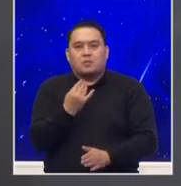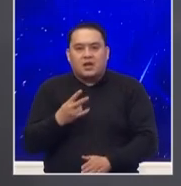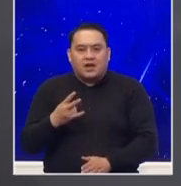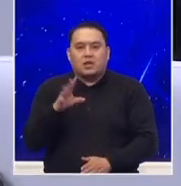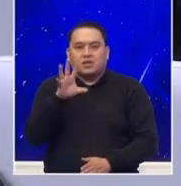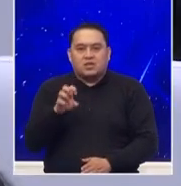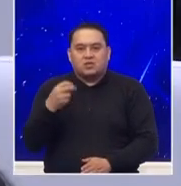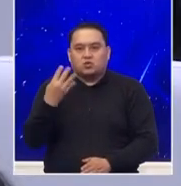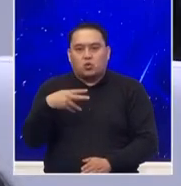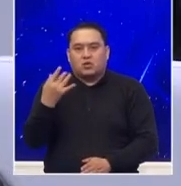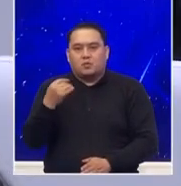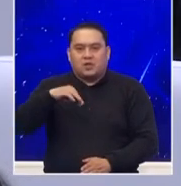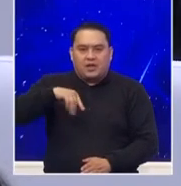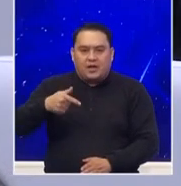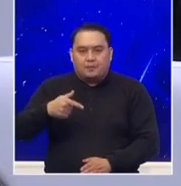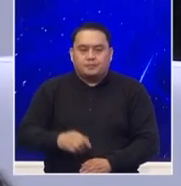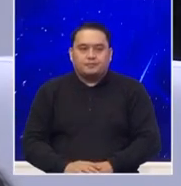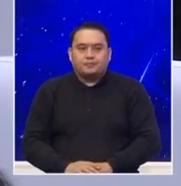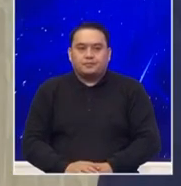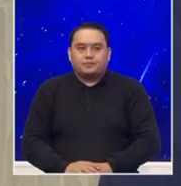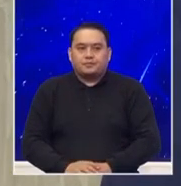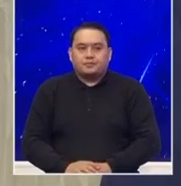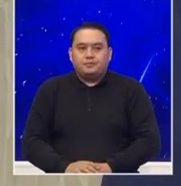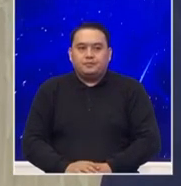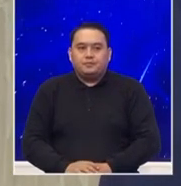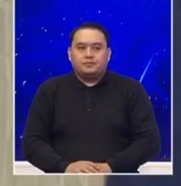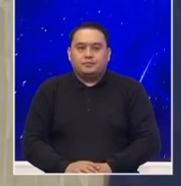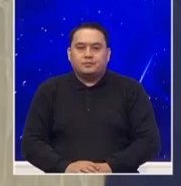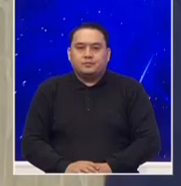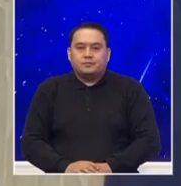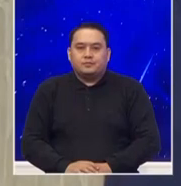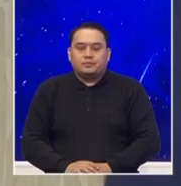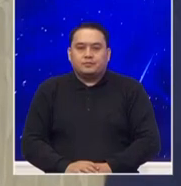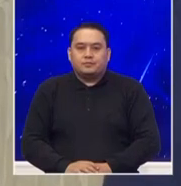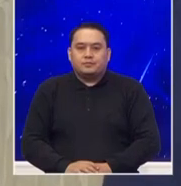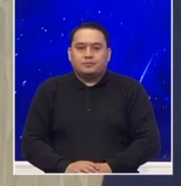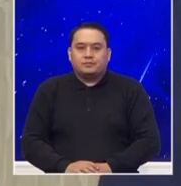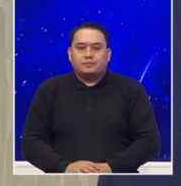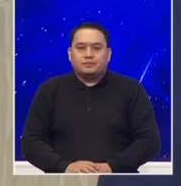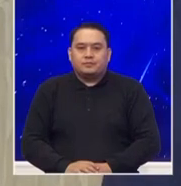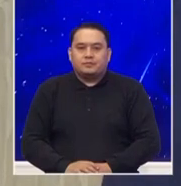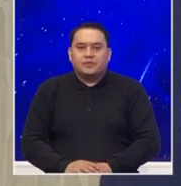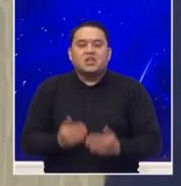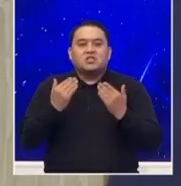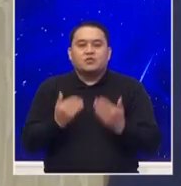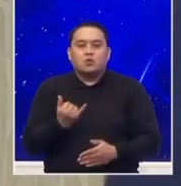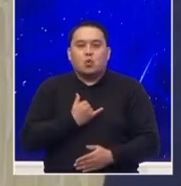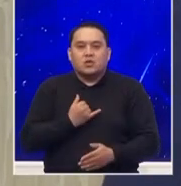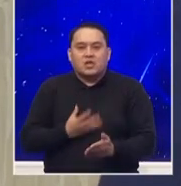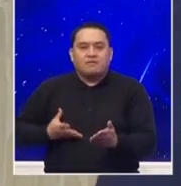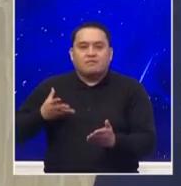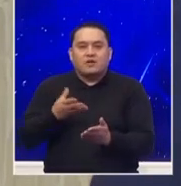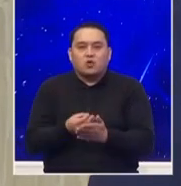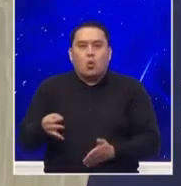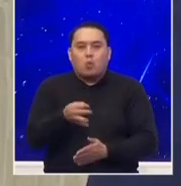3 миллиарда 343 миллиона тенге. На сегодня в инвестиционный